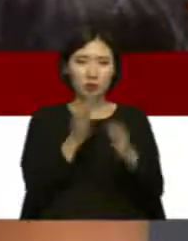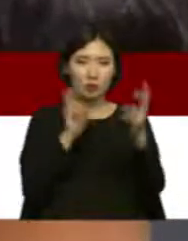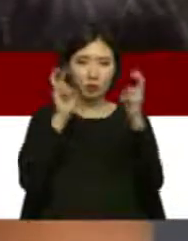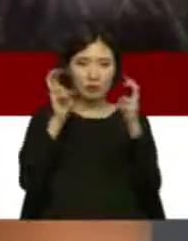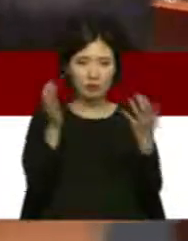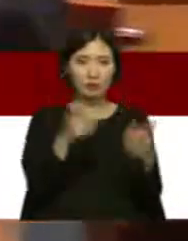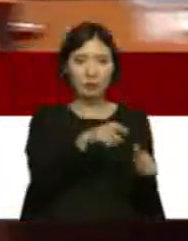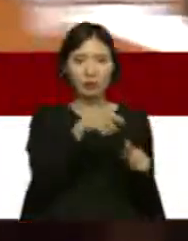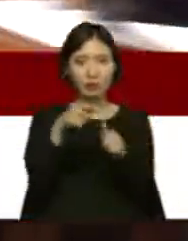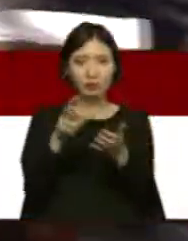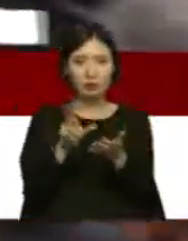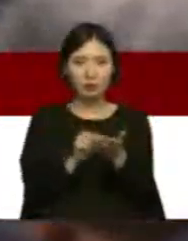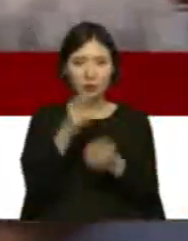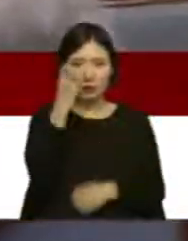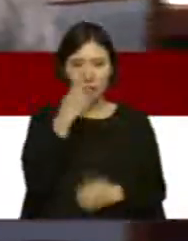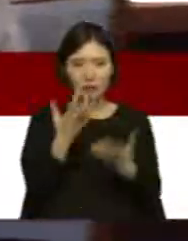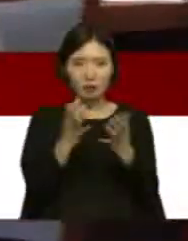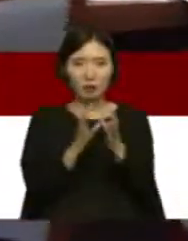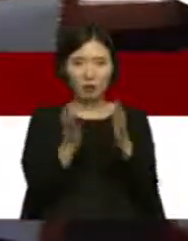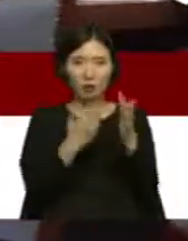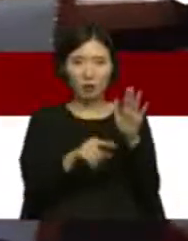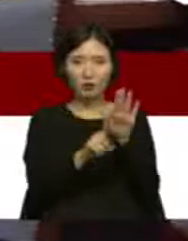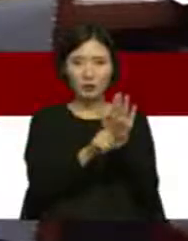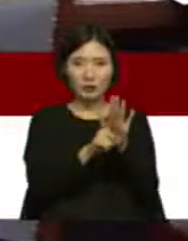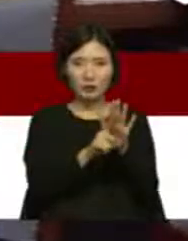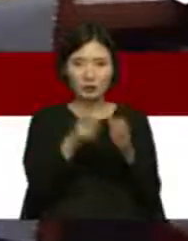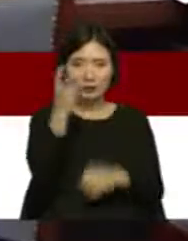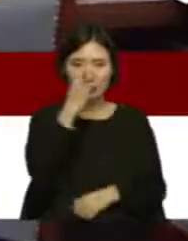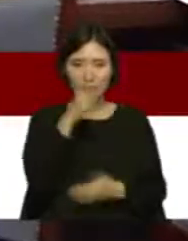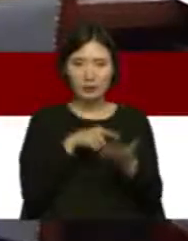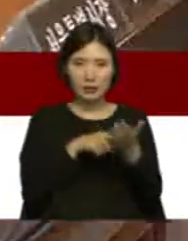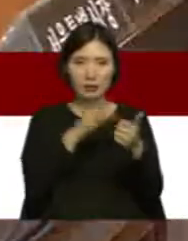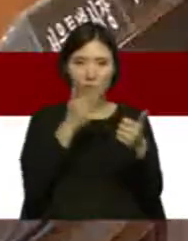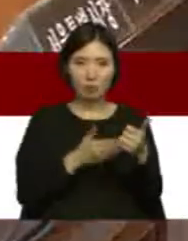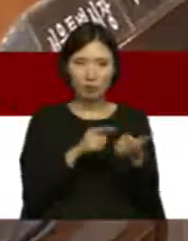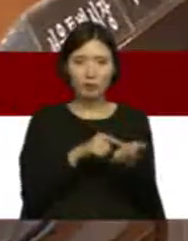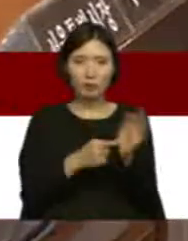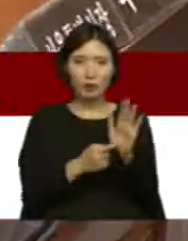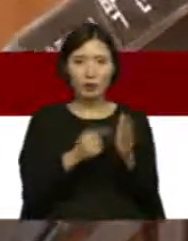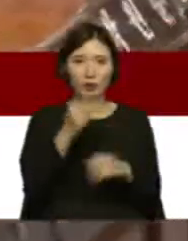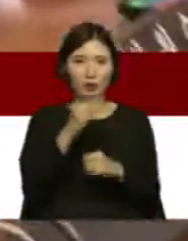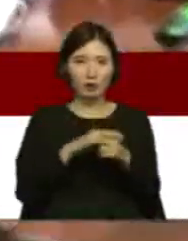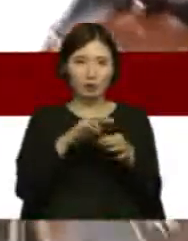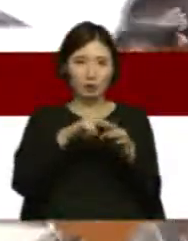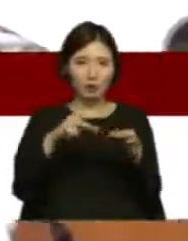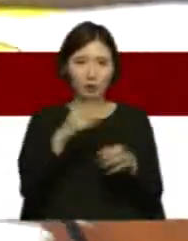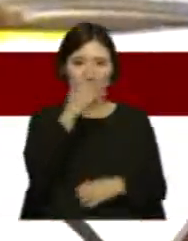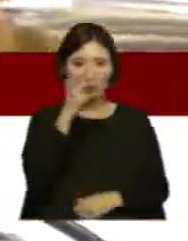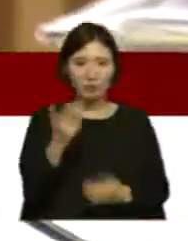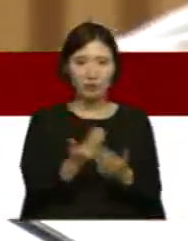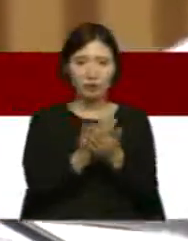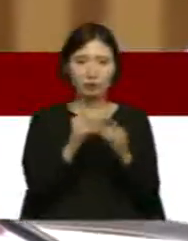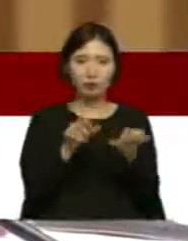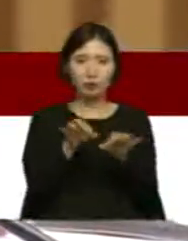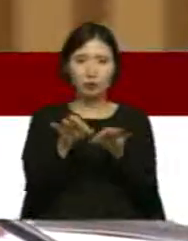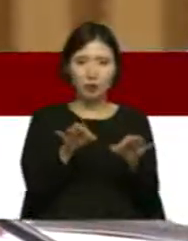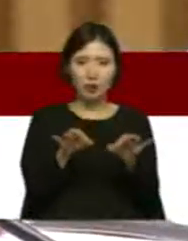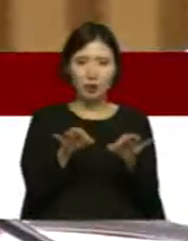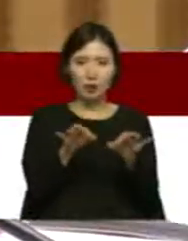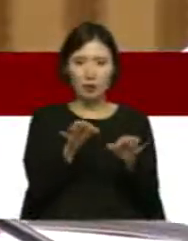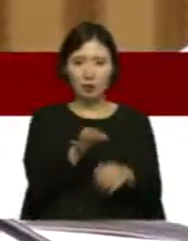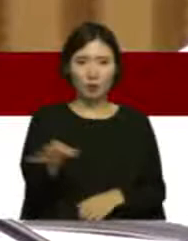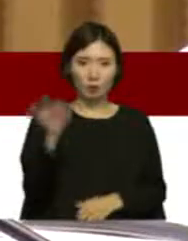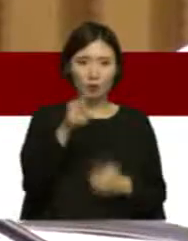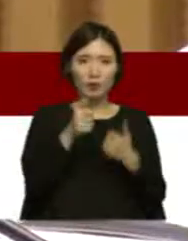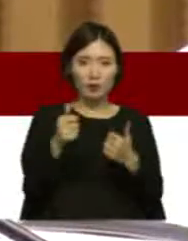채용 문제는 감사원의 공식 감사를 요청할 것이라 밝히고 여의도 용산 개발 계획은 부동산 가격 폭등 지적에